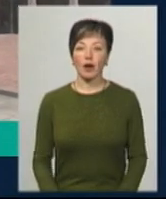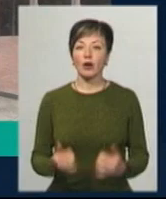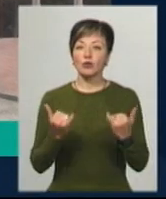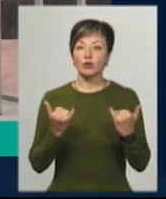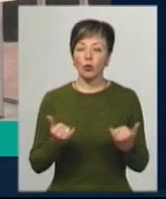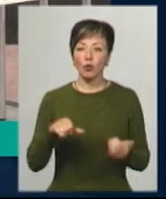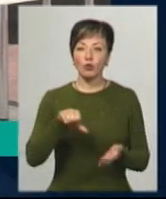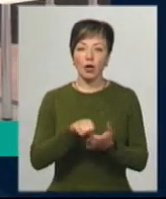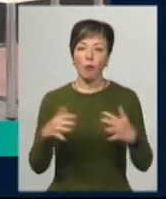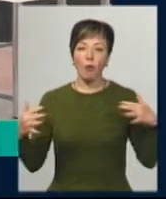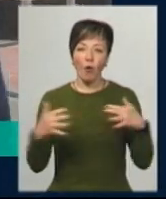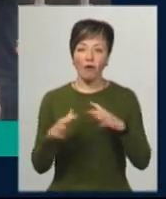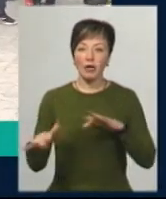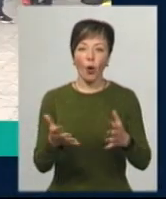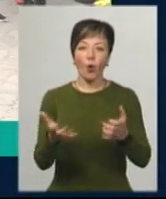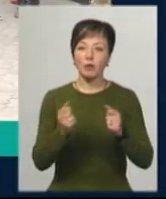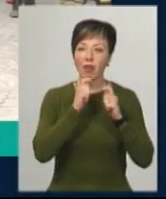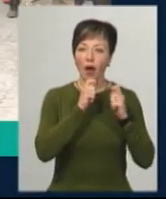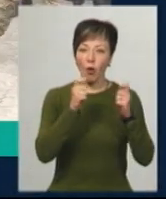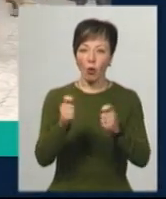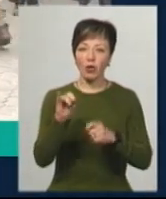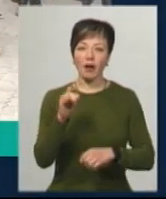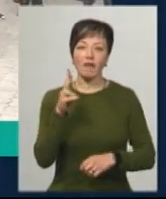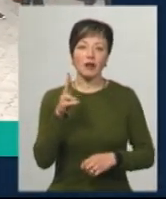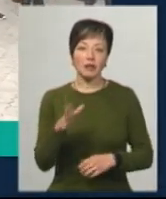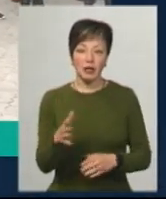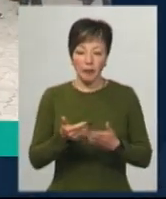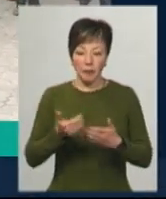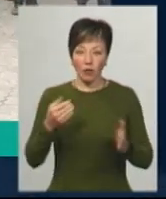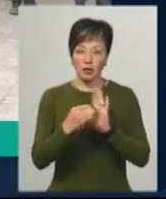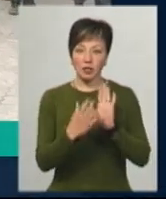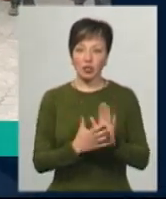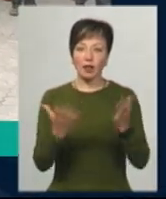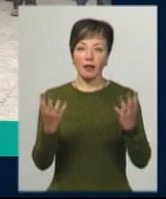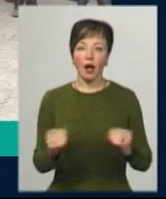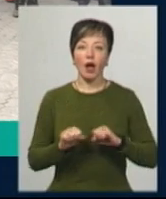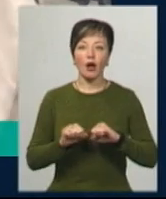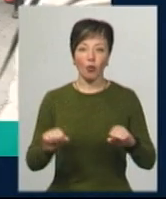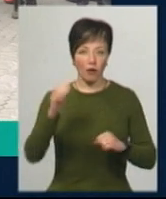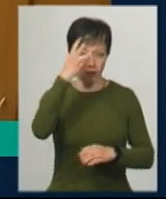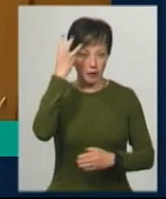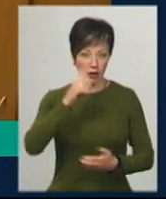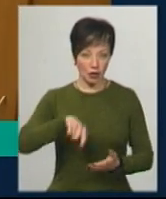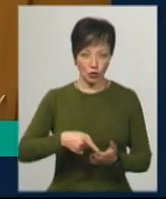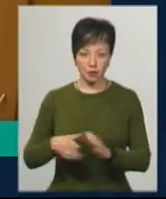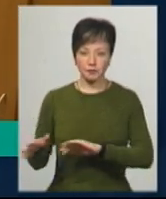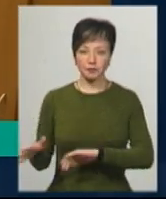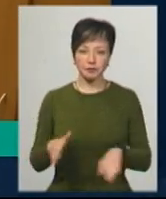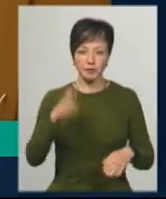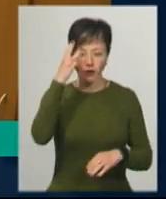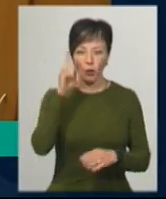Сьогодні учасники бойових дій отримали нагороди та квартири напередодні відзначення Дня героїв у обласному центрі.